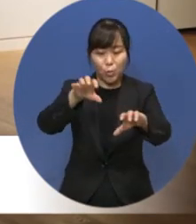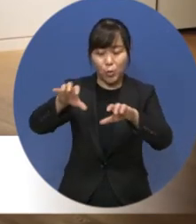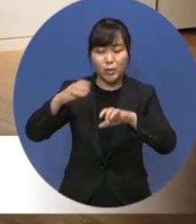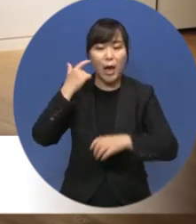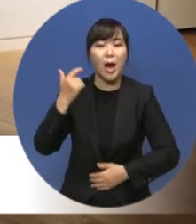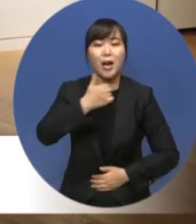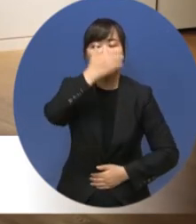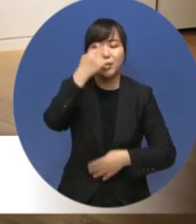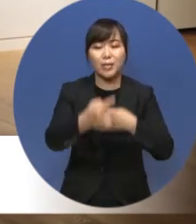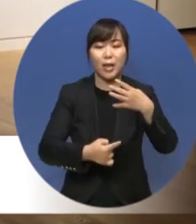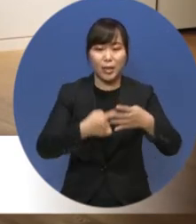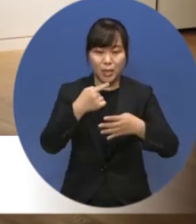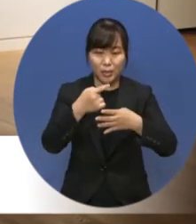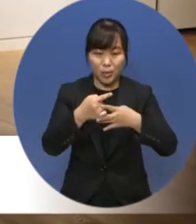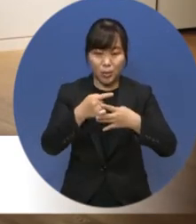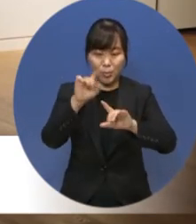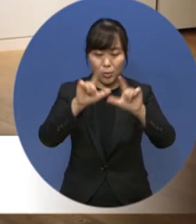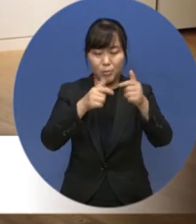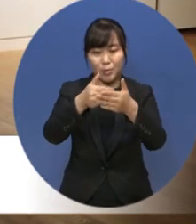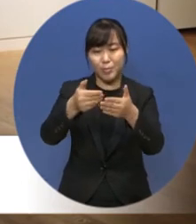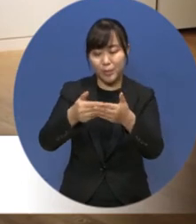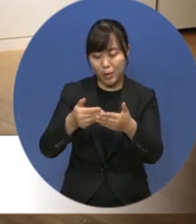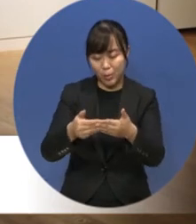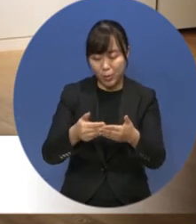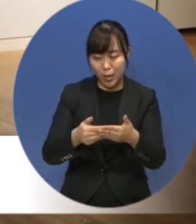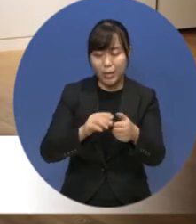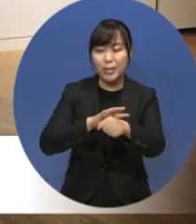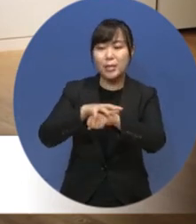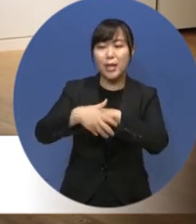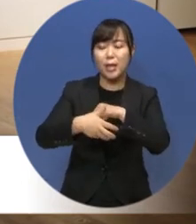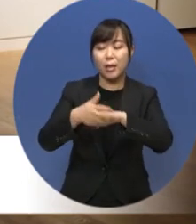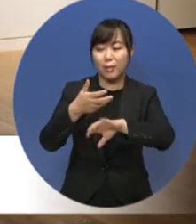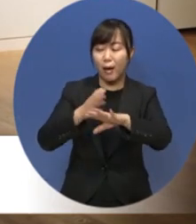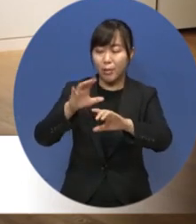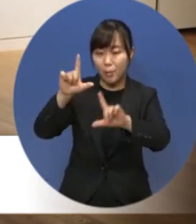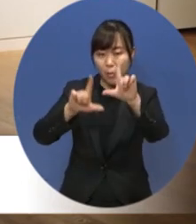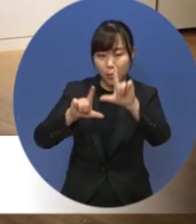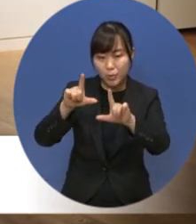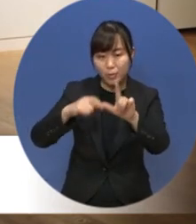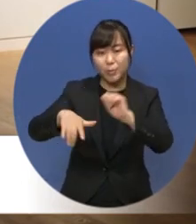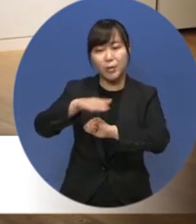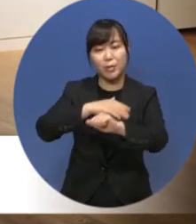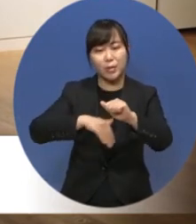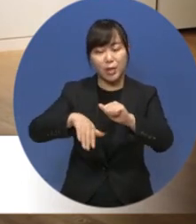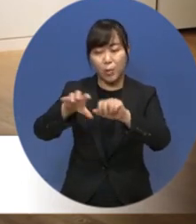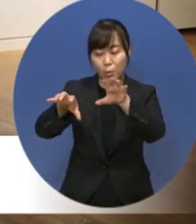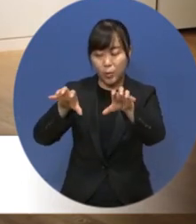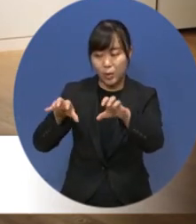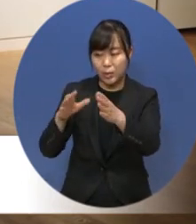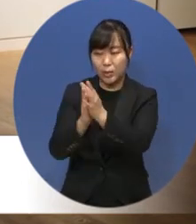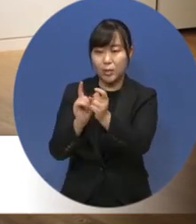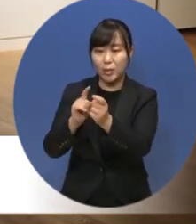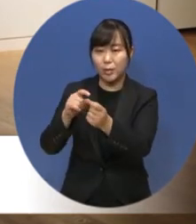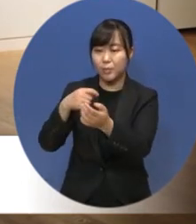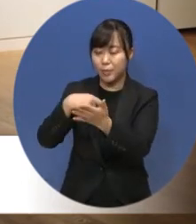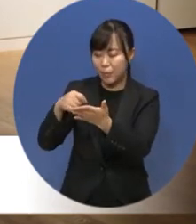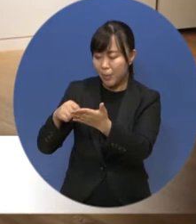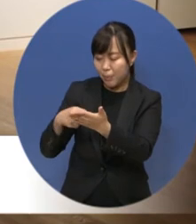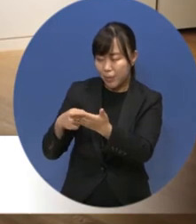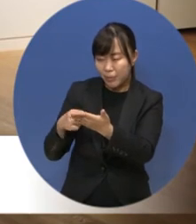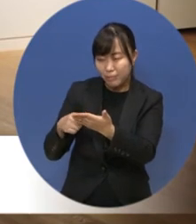곳곳의 아름다운 사계절을 화폭에 담아내고 세계의 이국적인 풍물들을 현장에서 직접